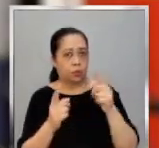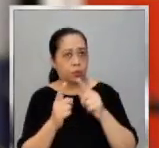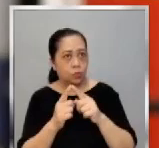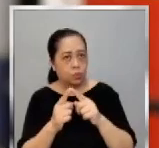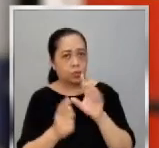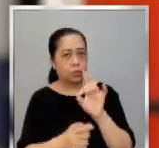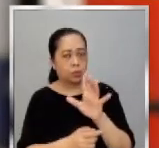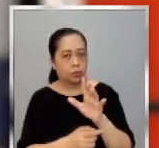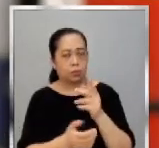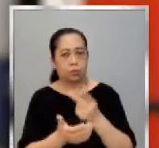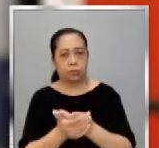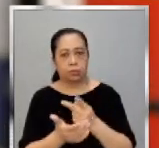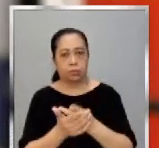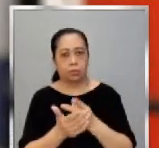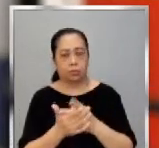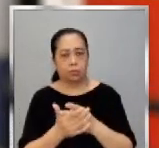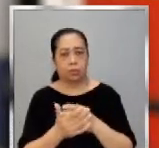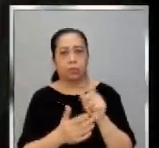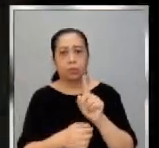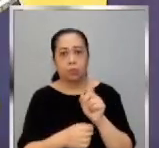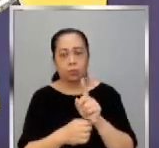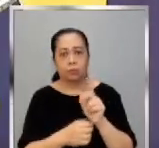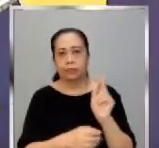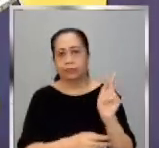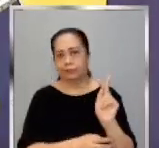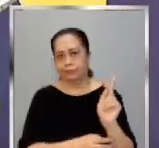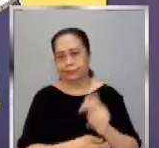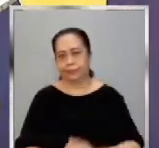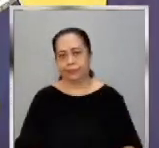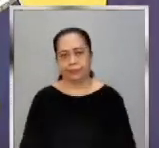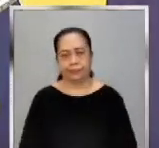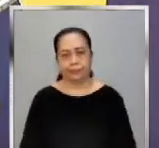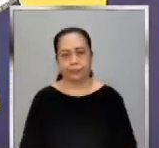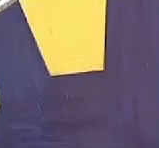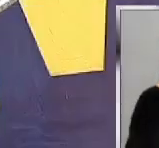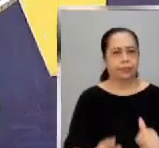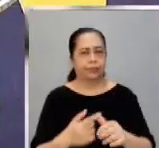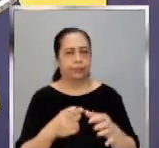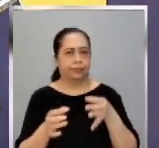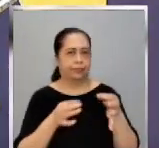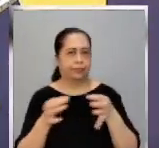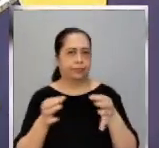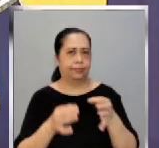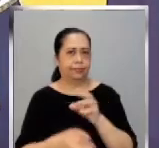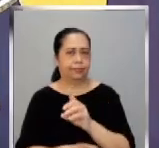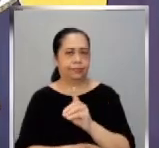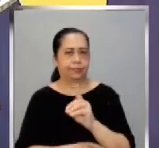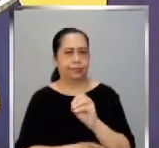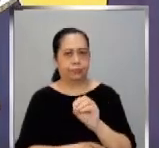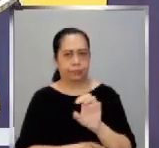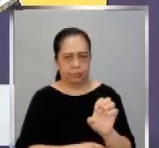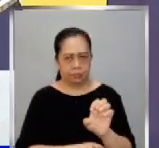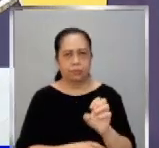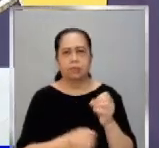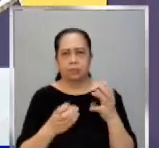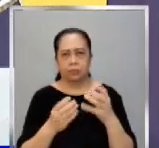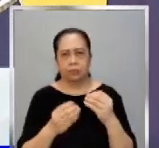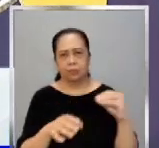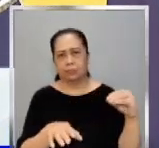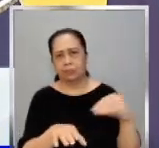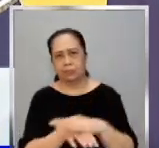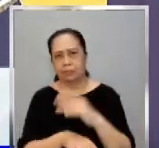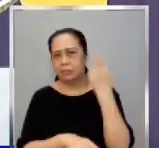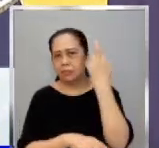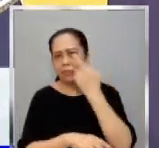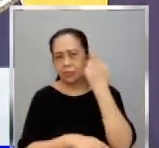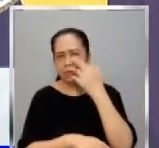85 pesos ang kada litro ng kerosene. Nauna na ipinaliwanag ng Department of Energy na maraming nakakaapekto sa